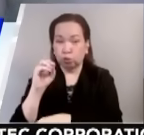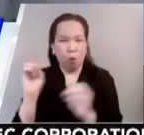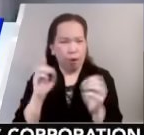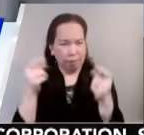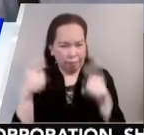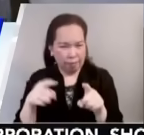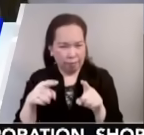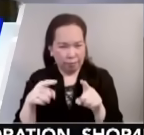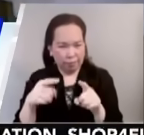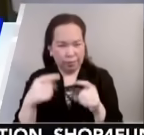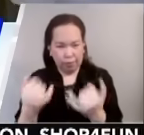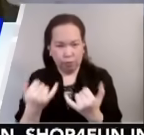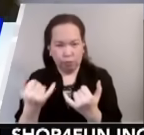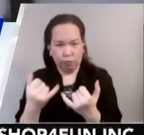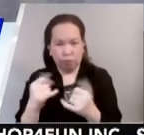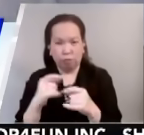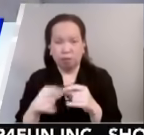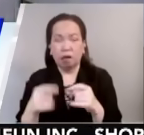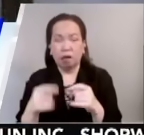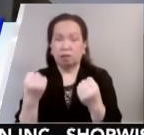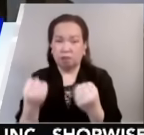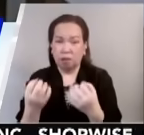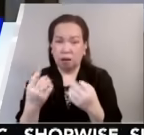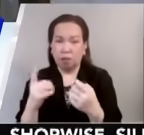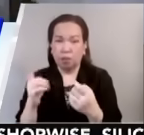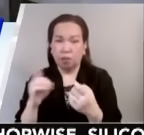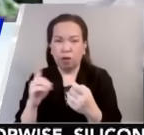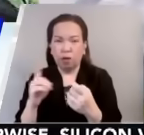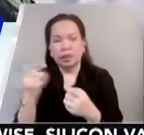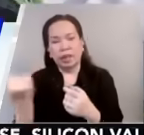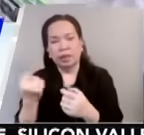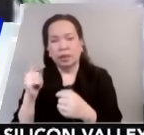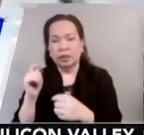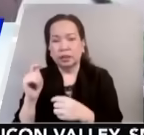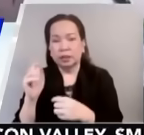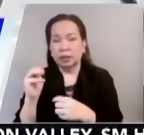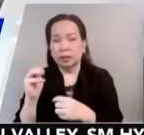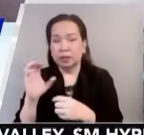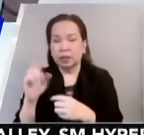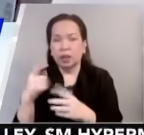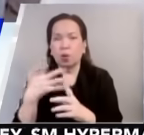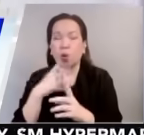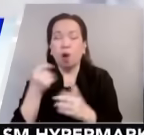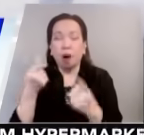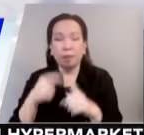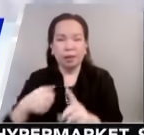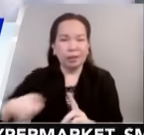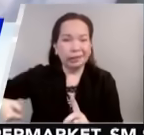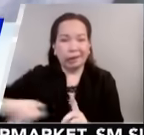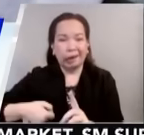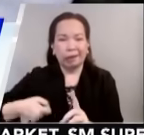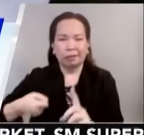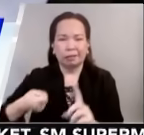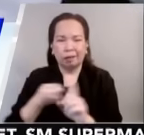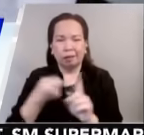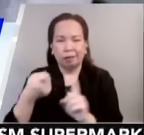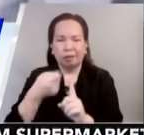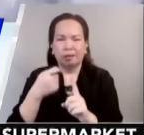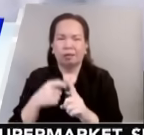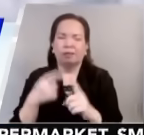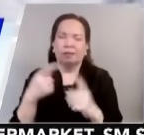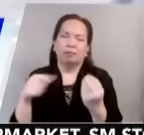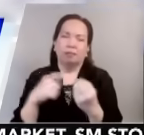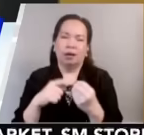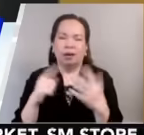pero tumaas ang kaso sa TMC na mga biktima ng saksakan na maiuugnay daw sa pagsalubong sa bagong